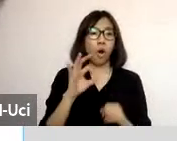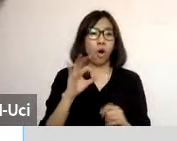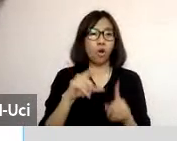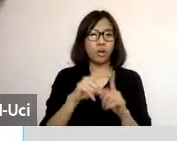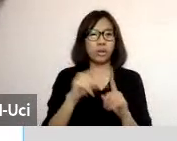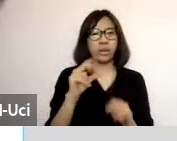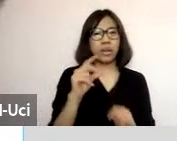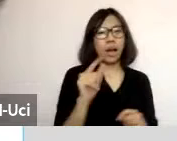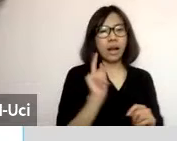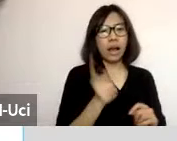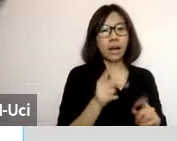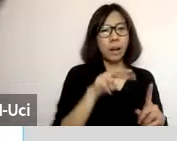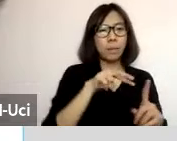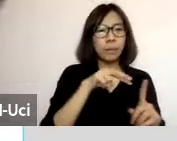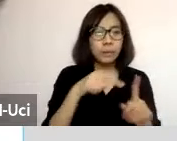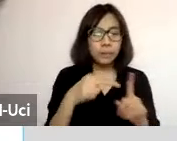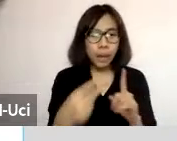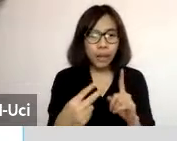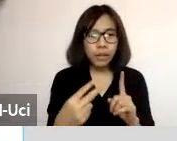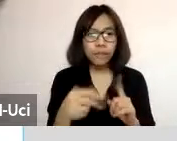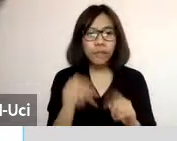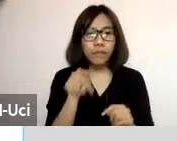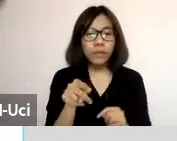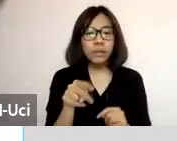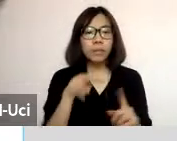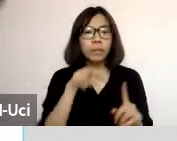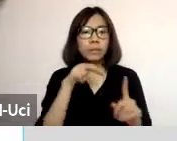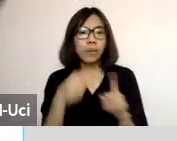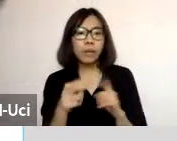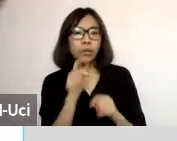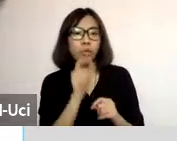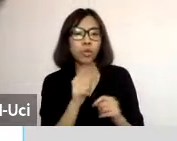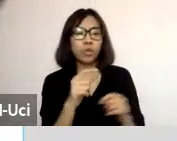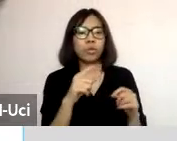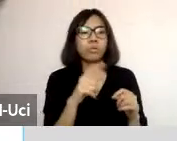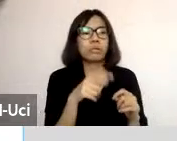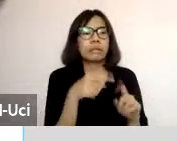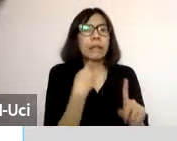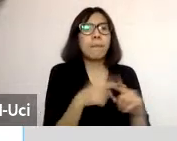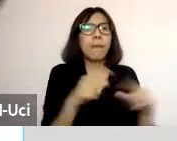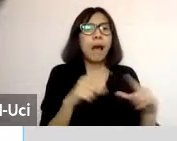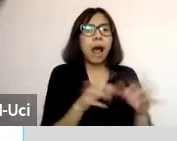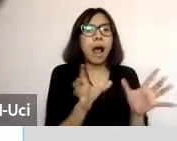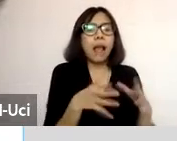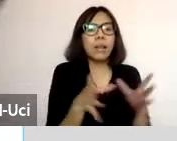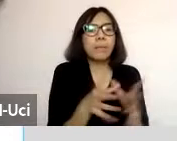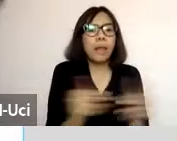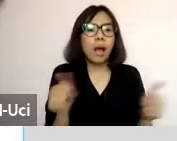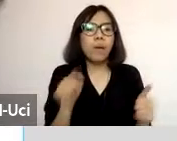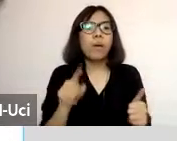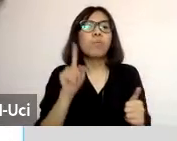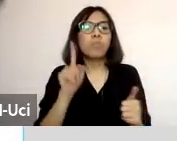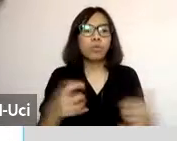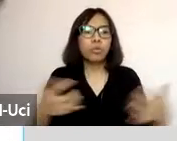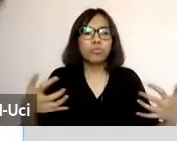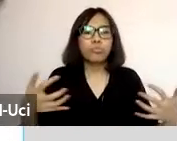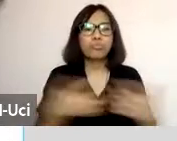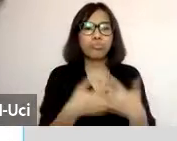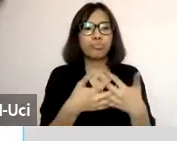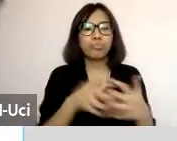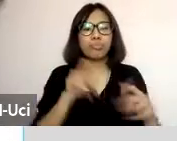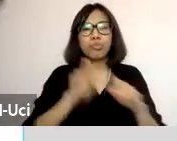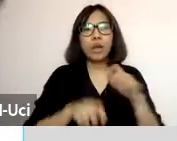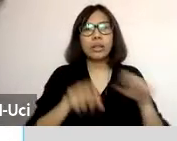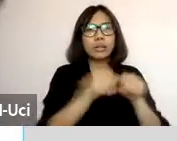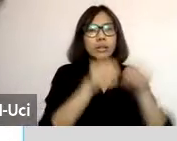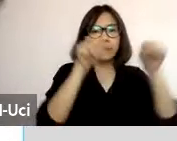audial kita lihat sudah bisa dianggap tidak hanya sebagai alat pelengkap saja enabled teknologi memungkinkan dibentuknya satu sistem yang